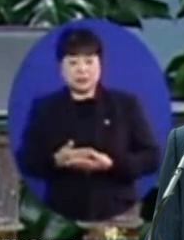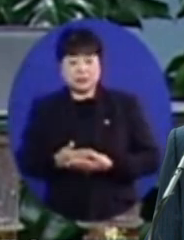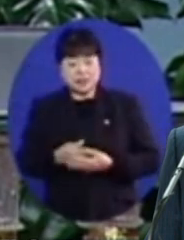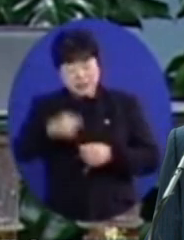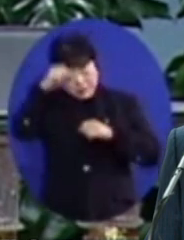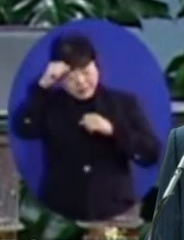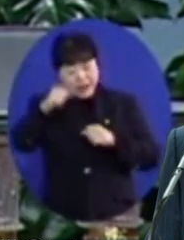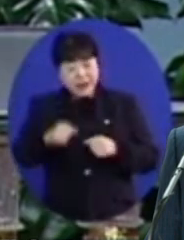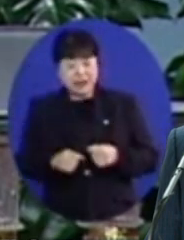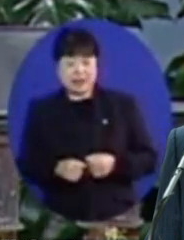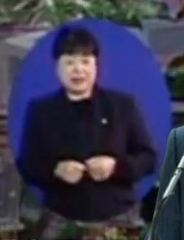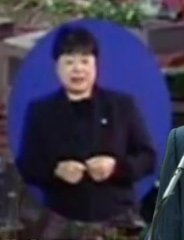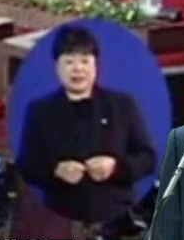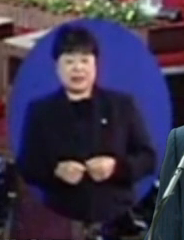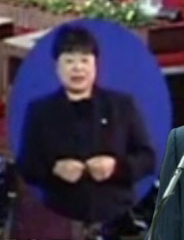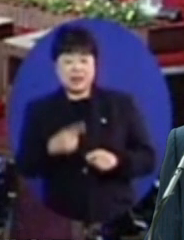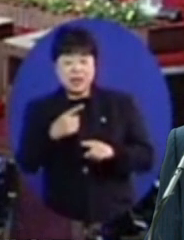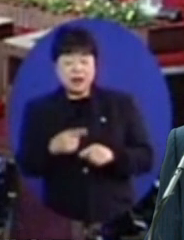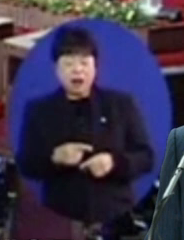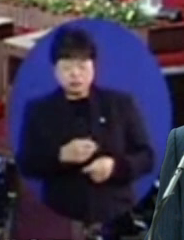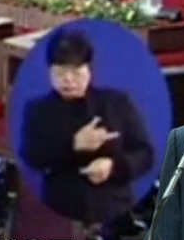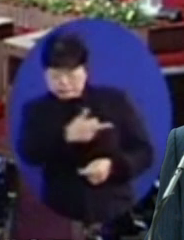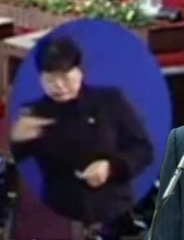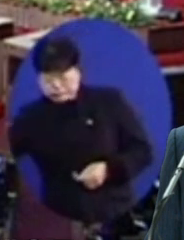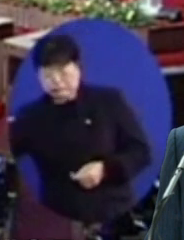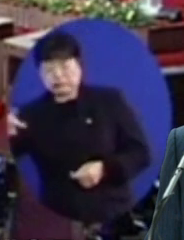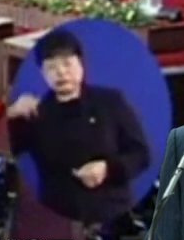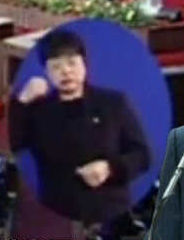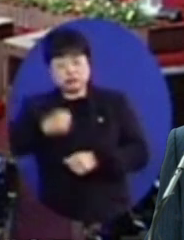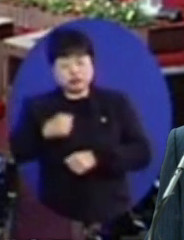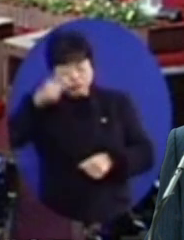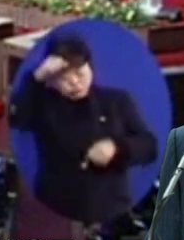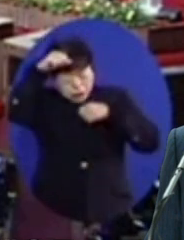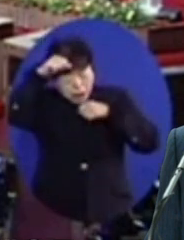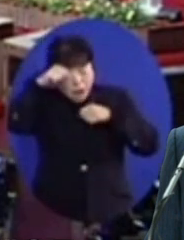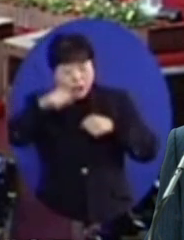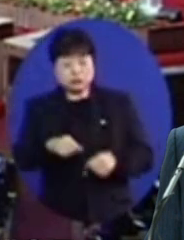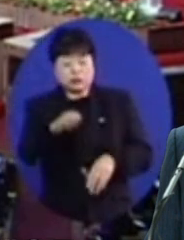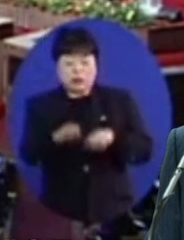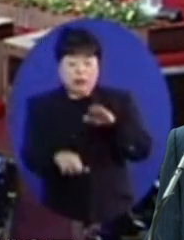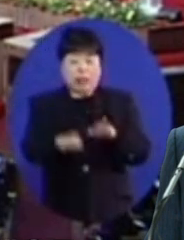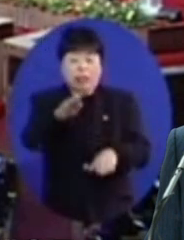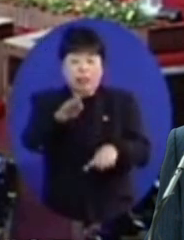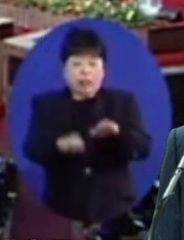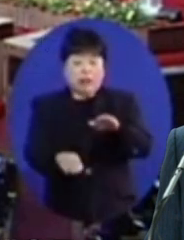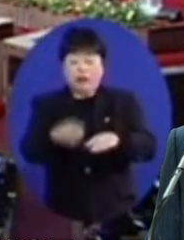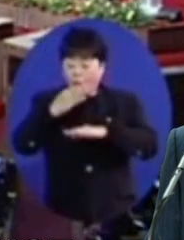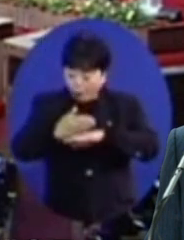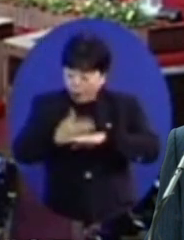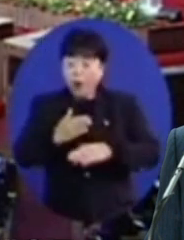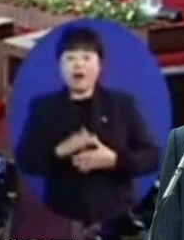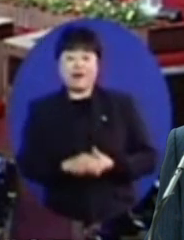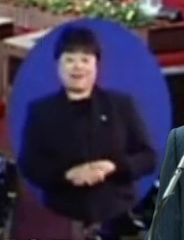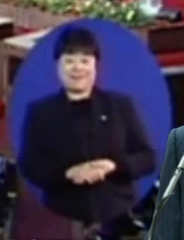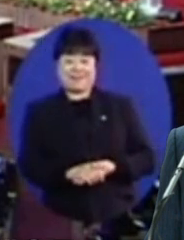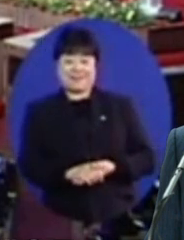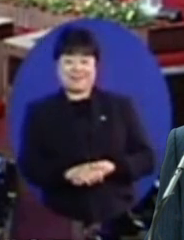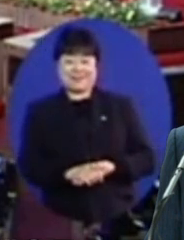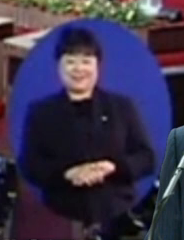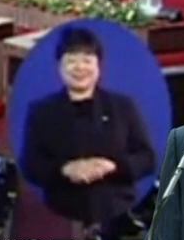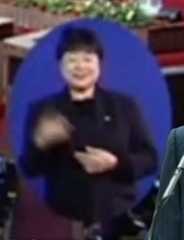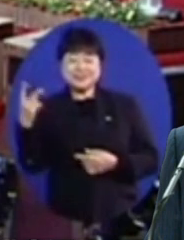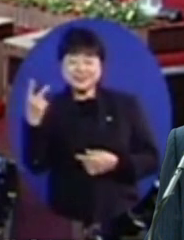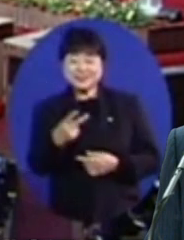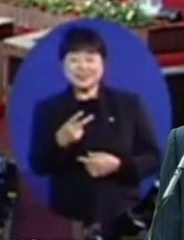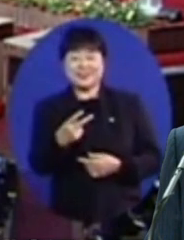하나 들으라고 반개 더 들어가는 문화를 신고 끌고 다녀도 고맙고 감사했습니다 그리고